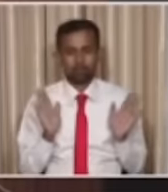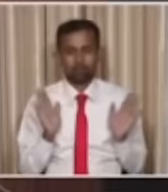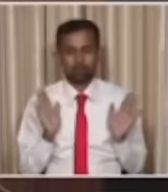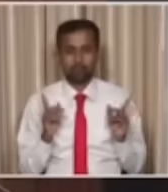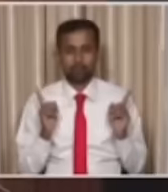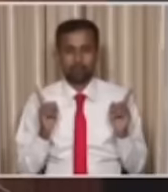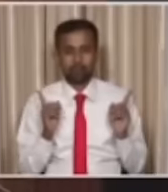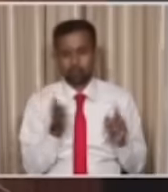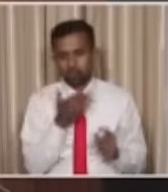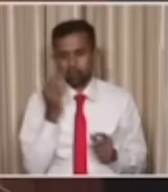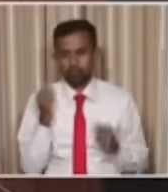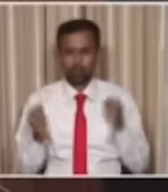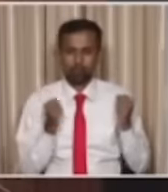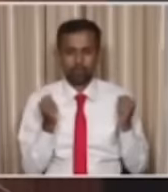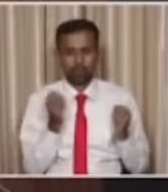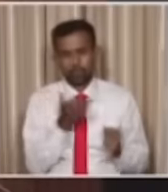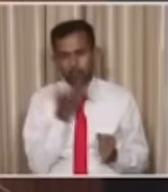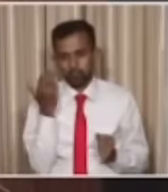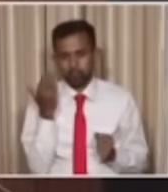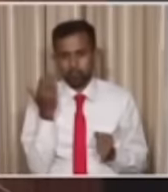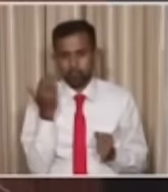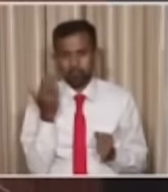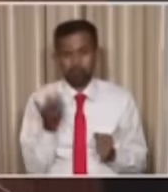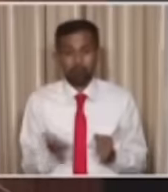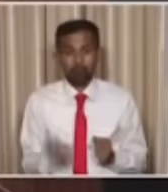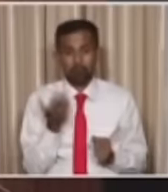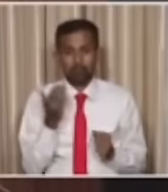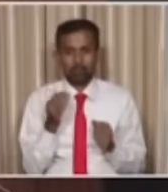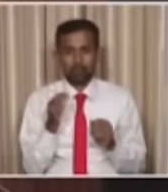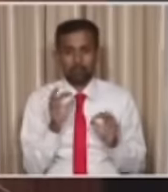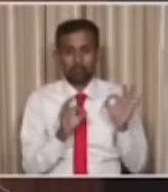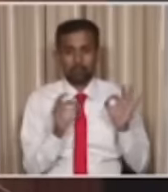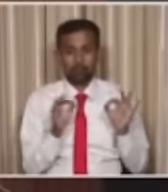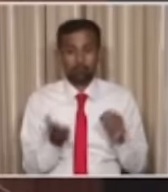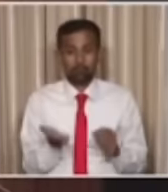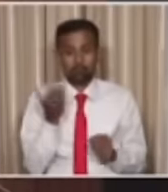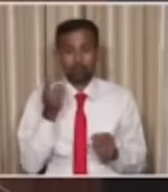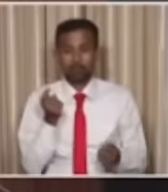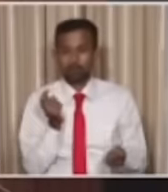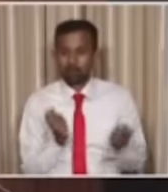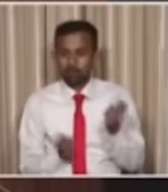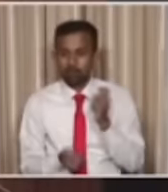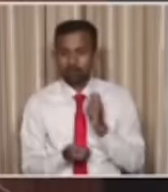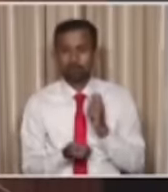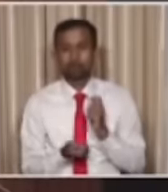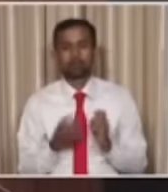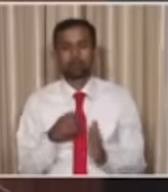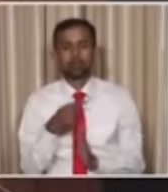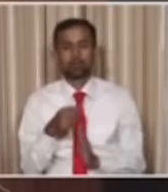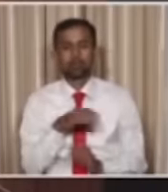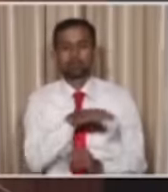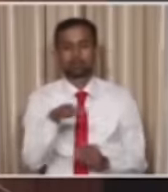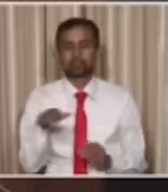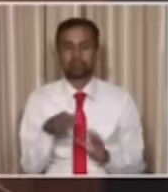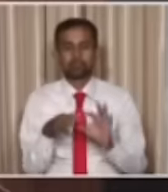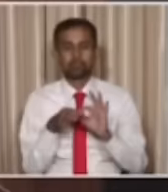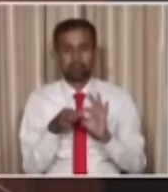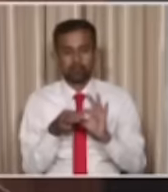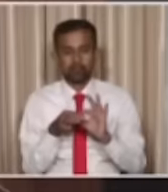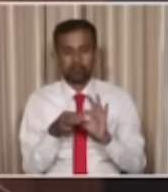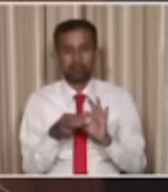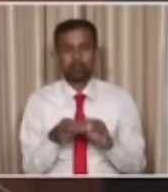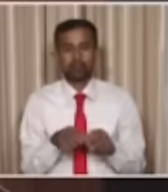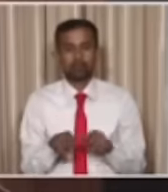ක්‍රීඩා වෙන්න පුළුවන් වෙනත් ක්‍රීඩා වෙන්න පුළුවන්. හැබැයි ඒකට වඩා සාපේක්ෂ අනිත් ක්‍රීඩාවන් සාපේක්ෂව ක්‍රිකට් ක්‍රීඩාව අපේ රටේ ජන සමාජයත් එක්ක බද්ධ වෙච්ච ප්‍රමාණය